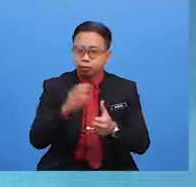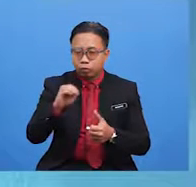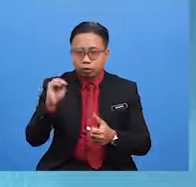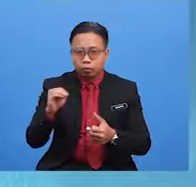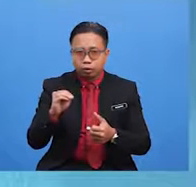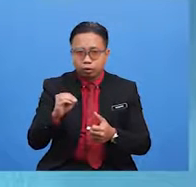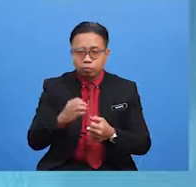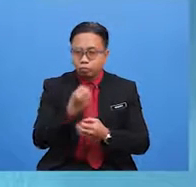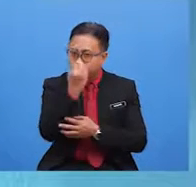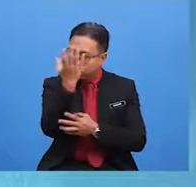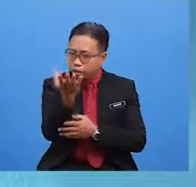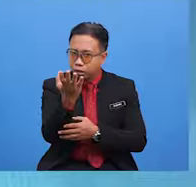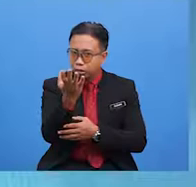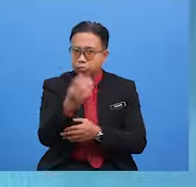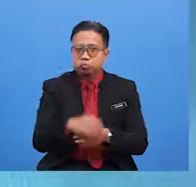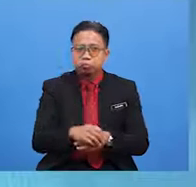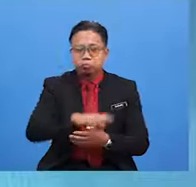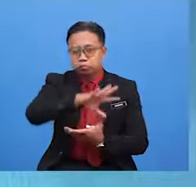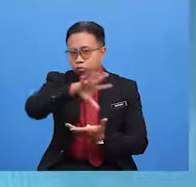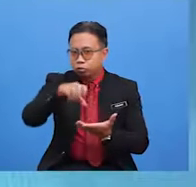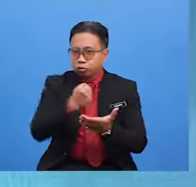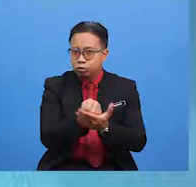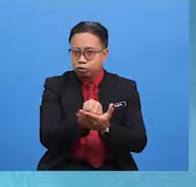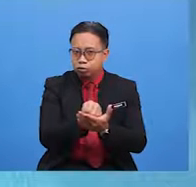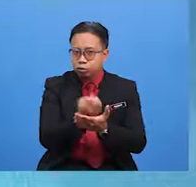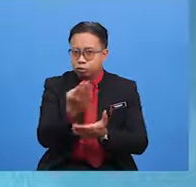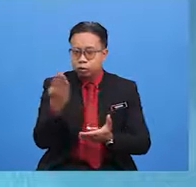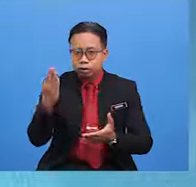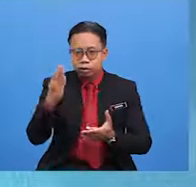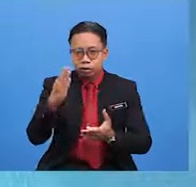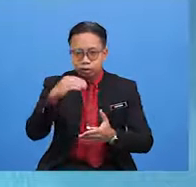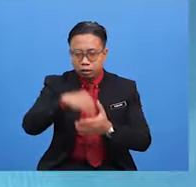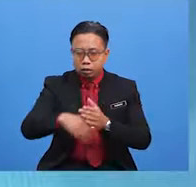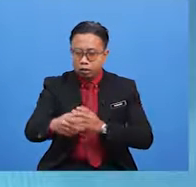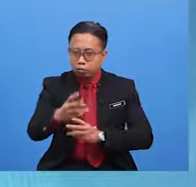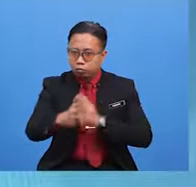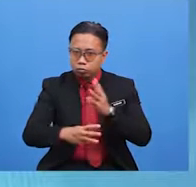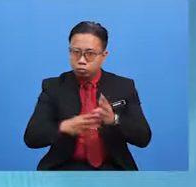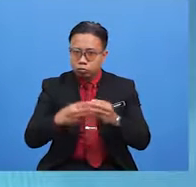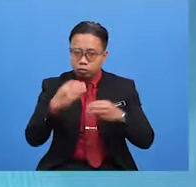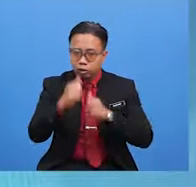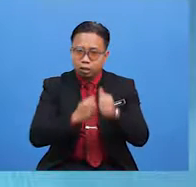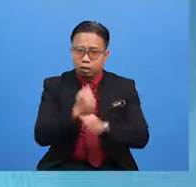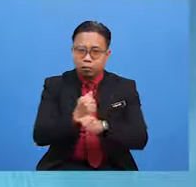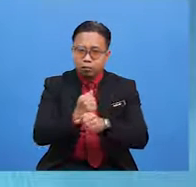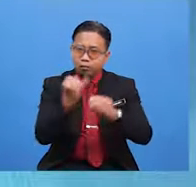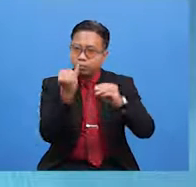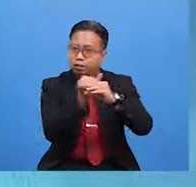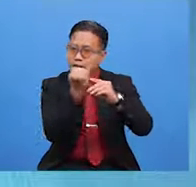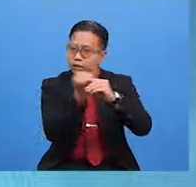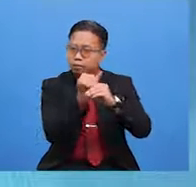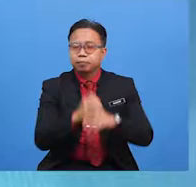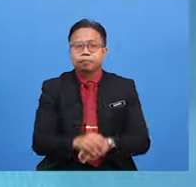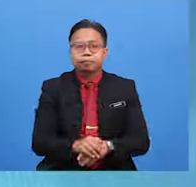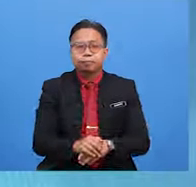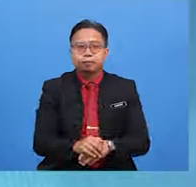dapat menyatakan bahawa hampir semua benda wujud dalam alam ialah jirin. Kedua, membuktikan